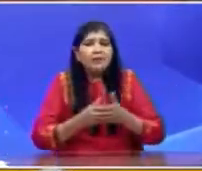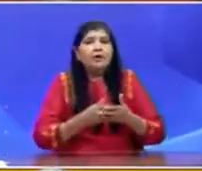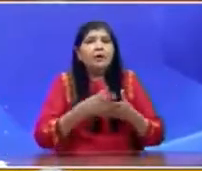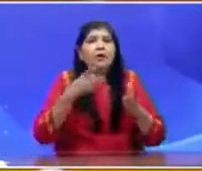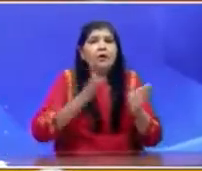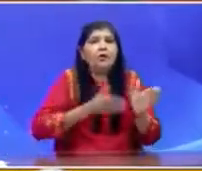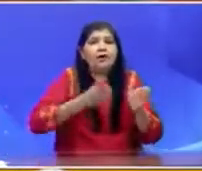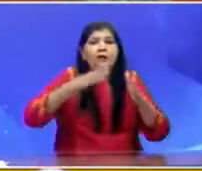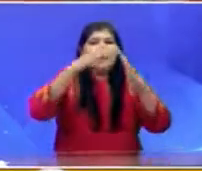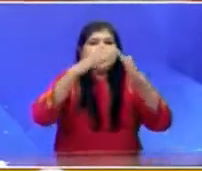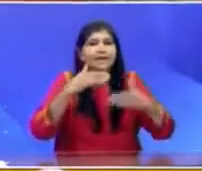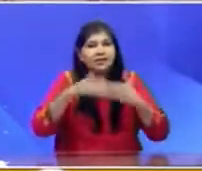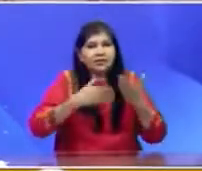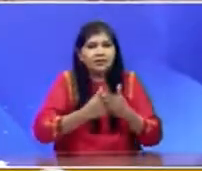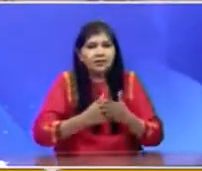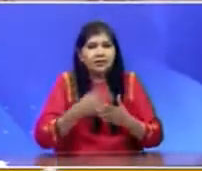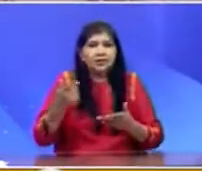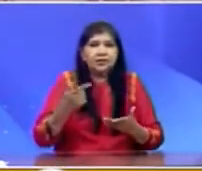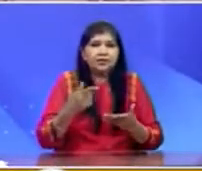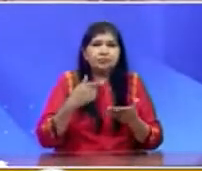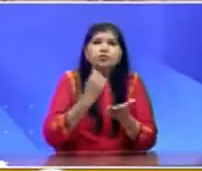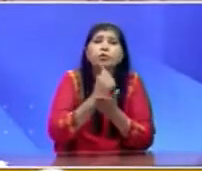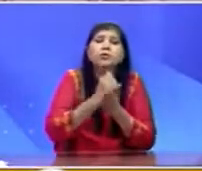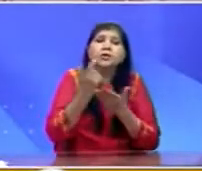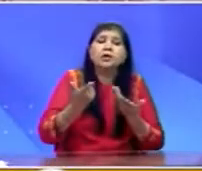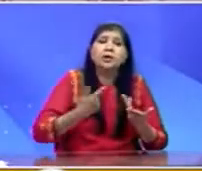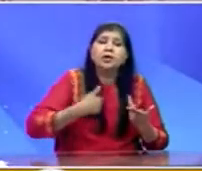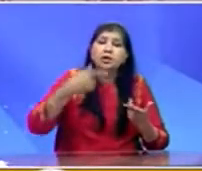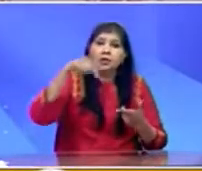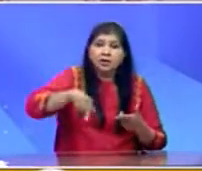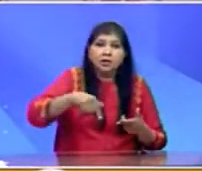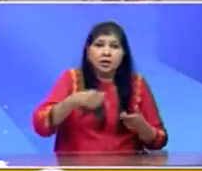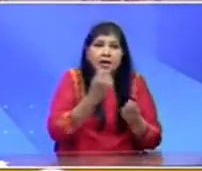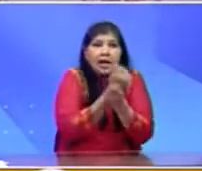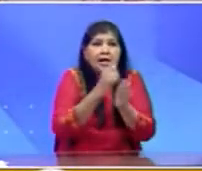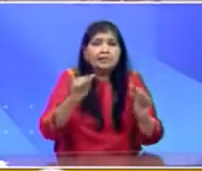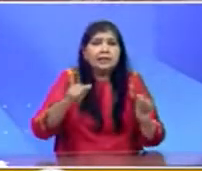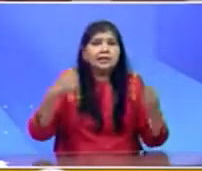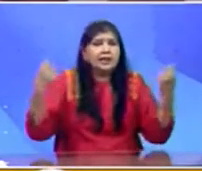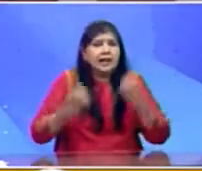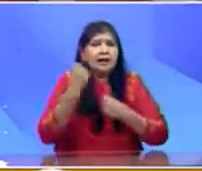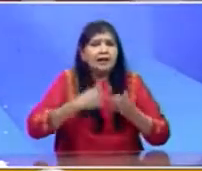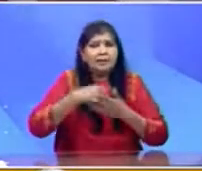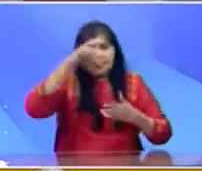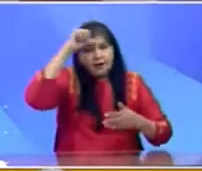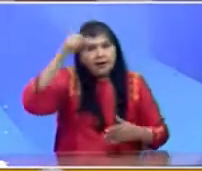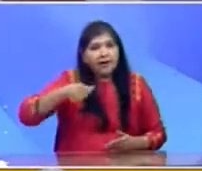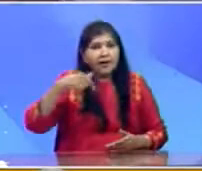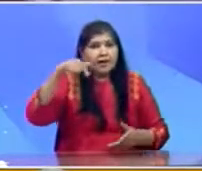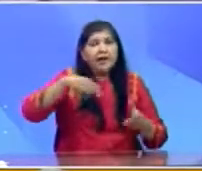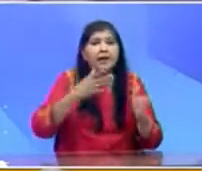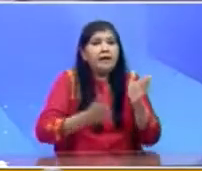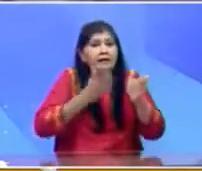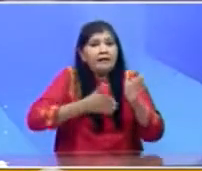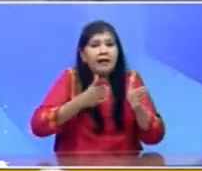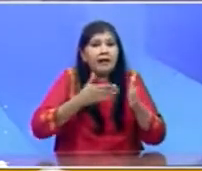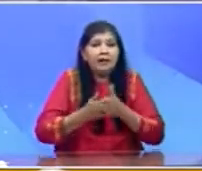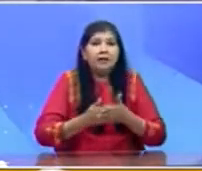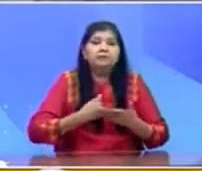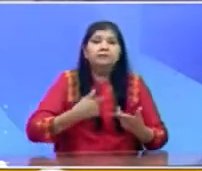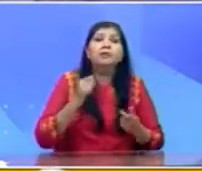का लक्ष्य है कि लोग आजादी की लड़ाई में भारतीय रेल की भूमिका को